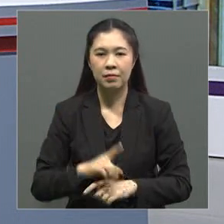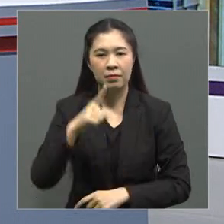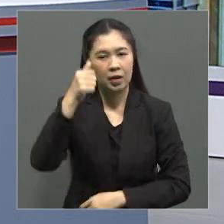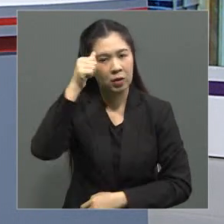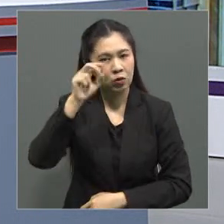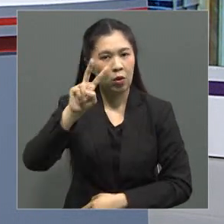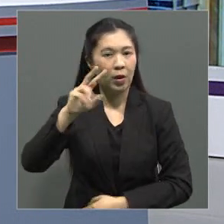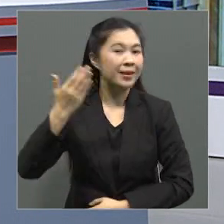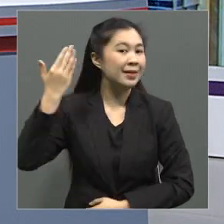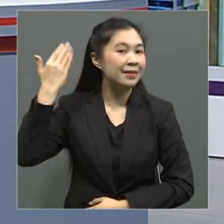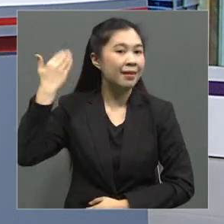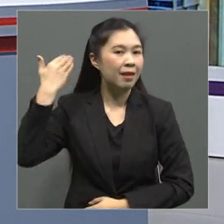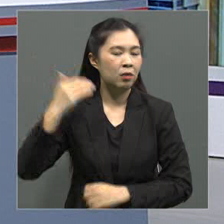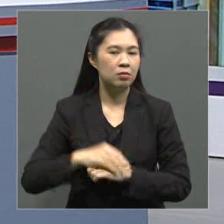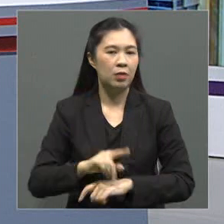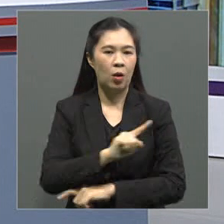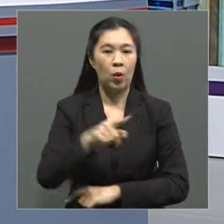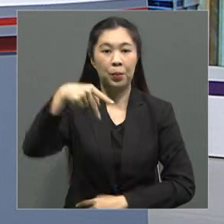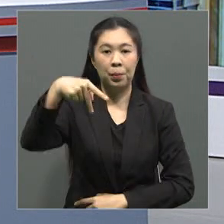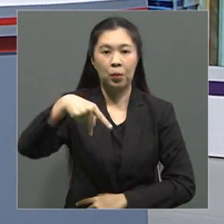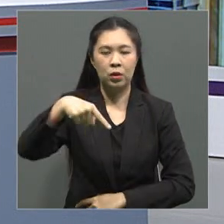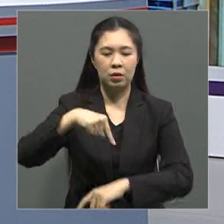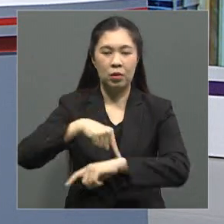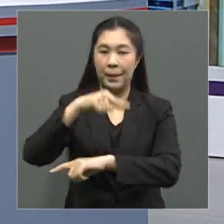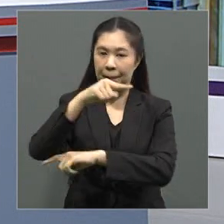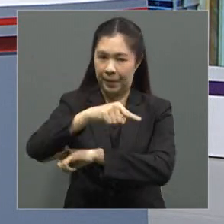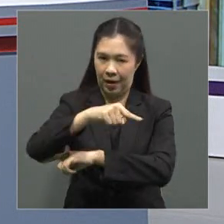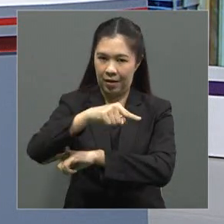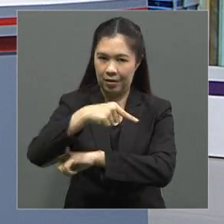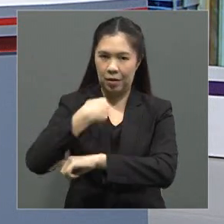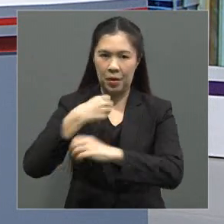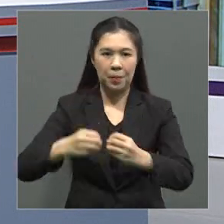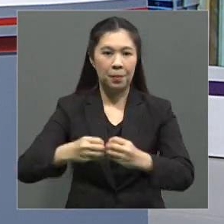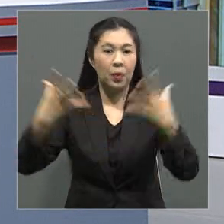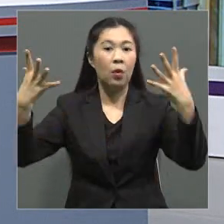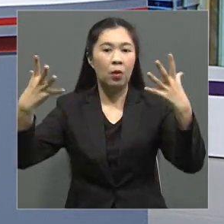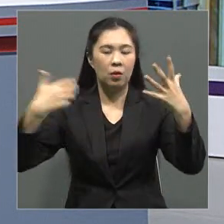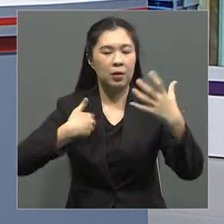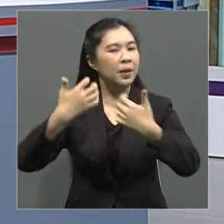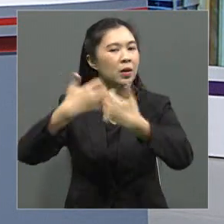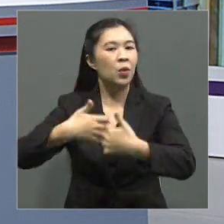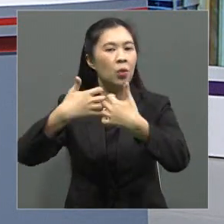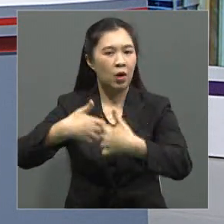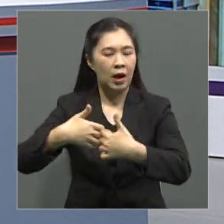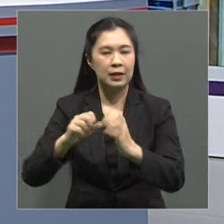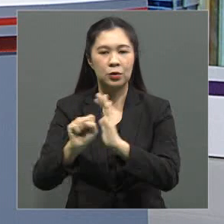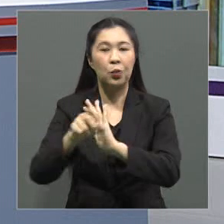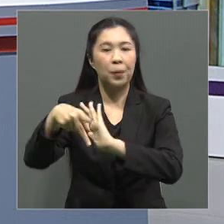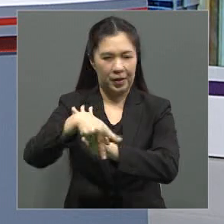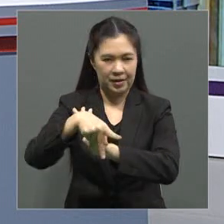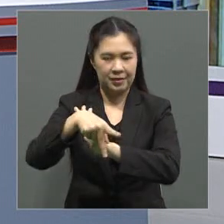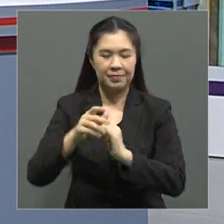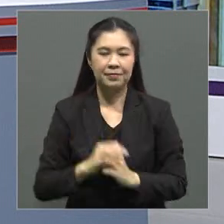ก่อนก็คือเมื่อวันพุธที่ผ่านมาช่วง่ายๆเหตุการณ์พลุระเบิดกับสถานประกอบการพลุที่สุพรรณบุรี